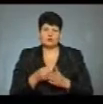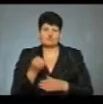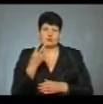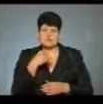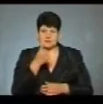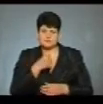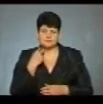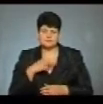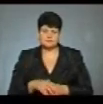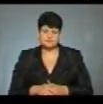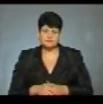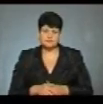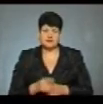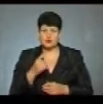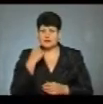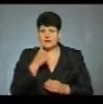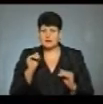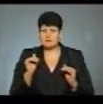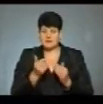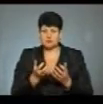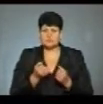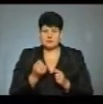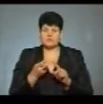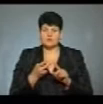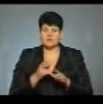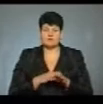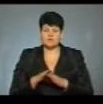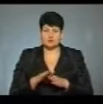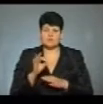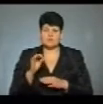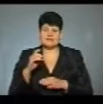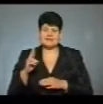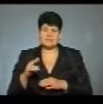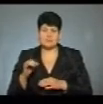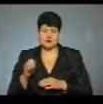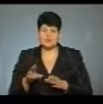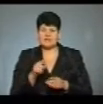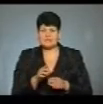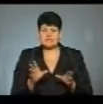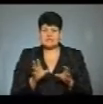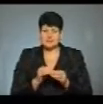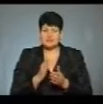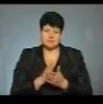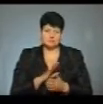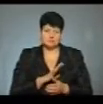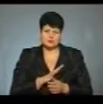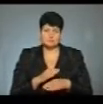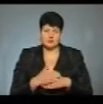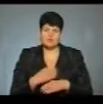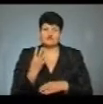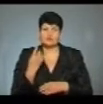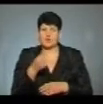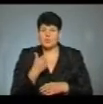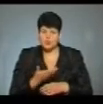років позбавлення волі. На рік менше отримав другий виконавець Олексій Цимбалюк. Їхній спільник Станіслав Бабенко мав відбувати покарання 4